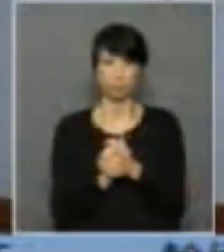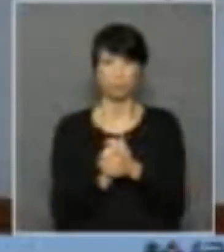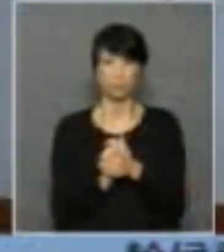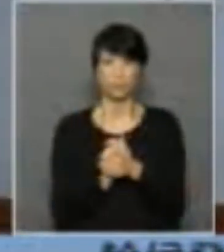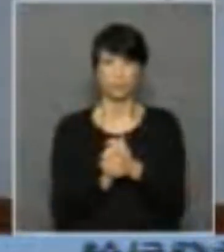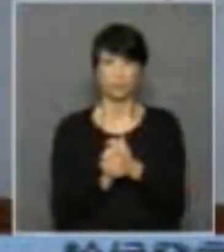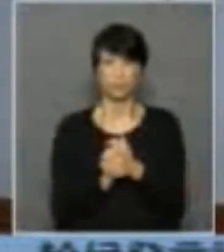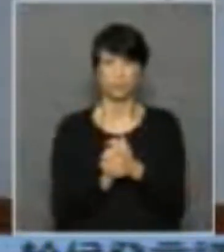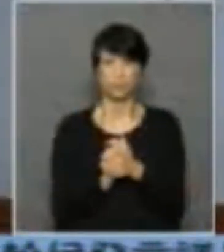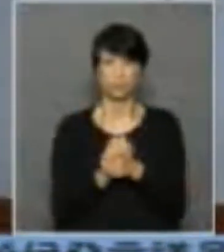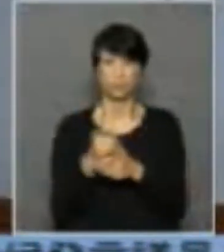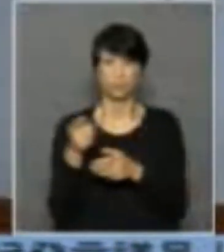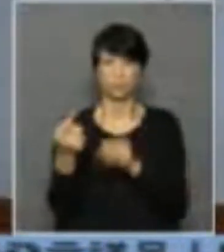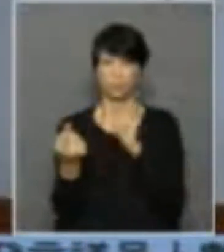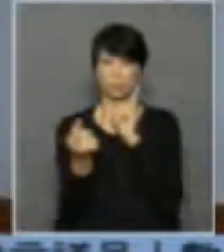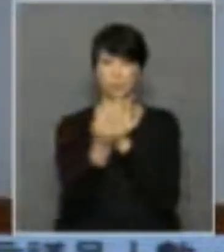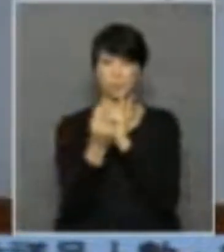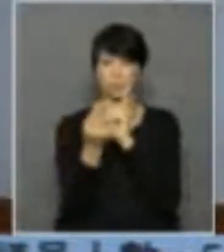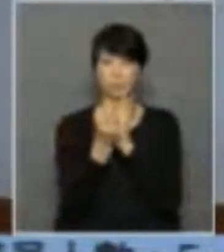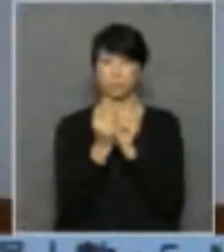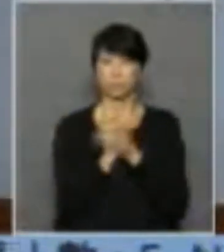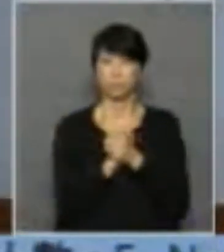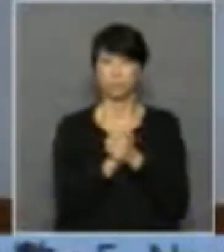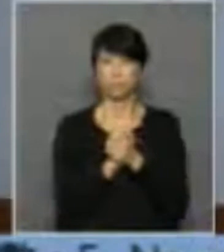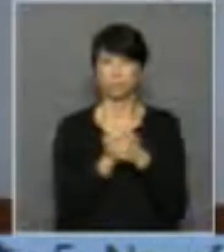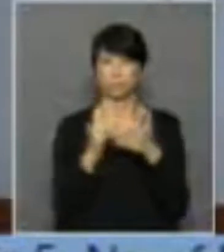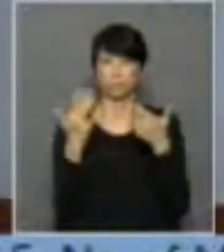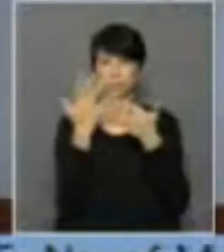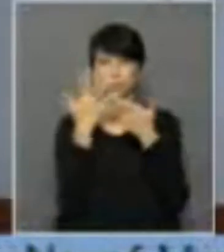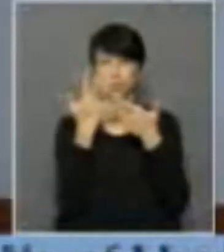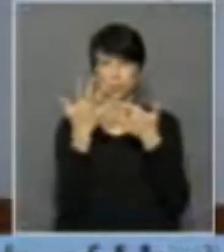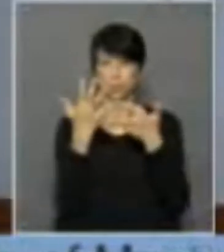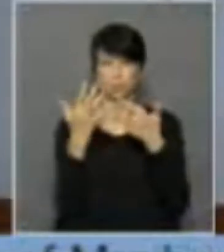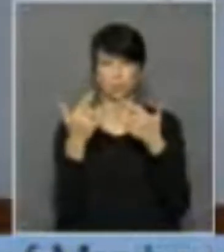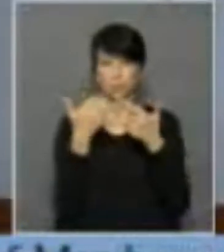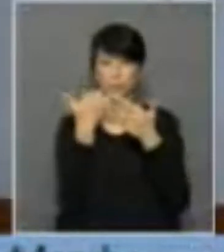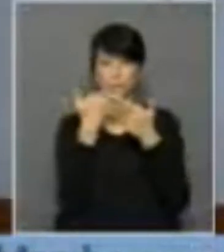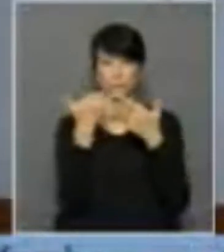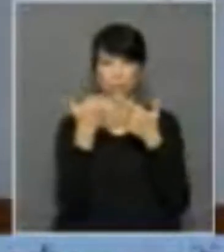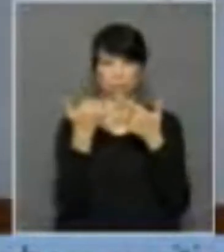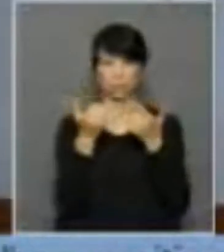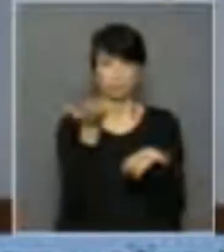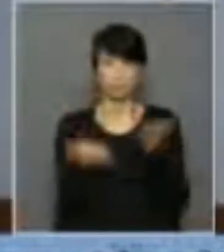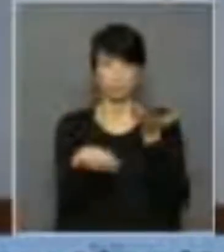還有你跟這個85年和86年比較有什麼意思？